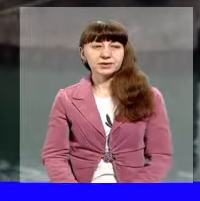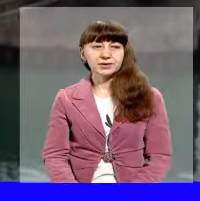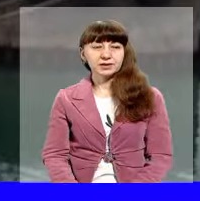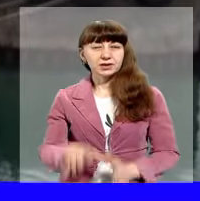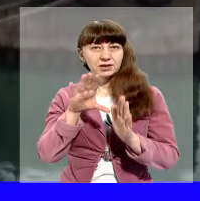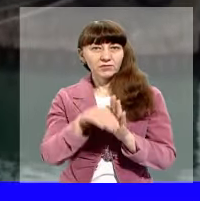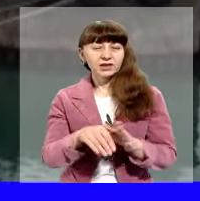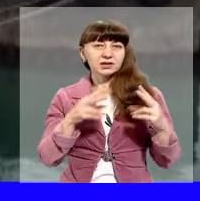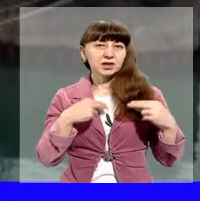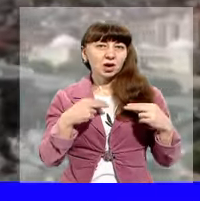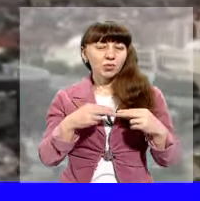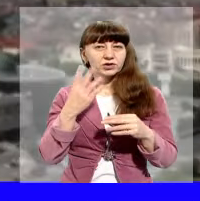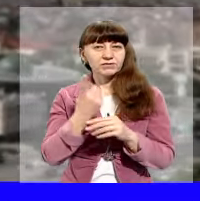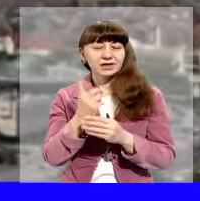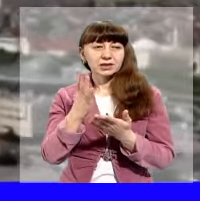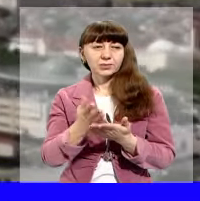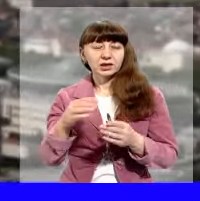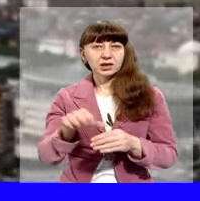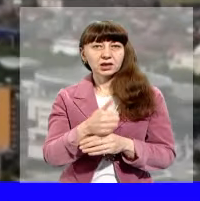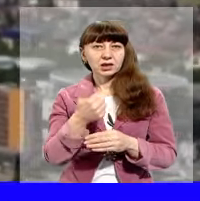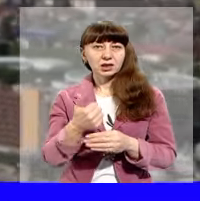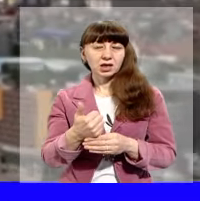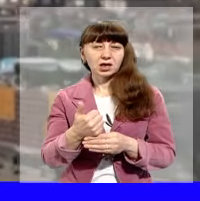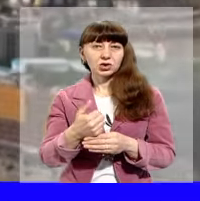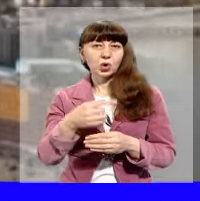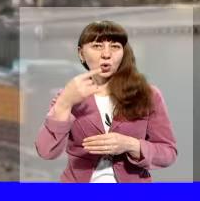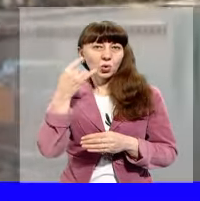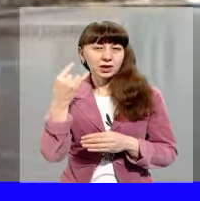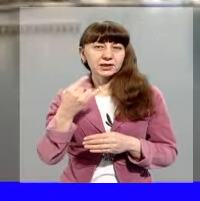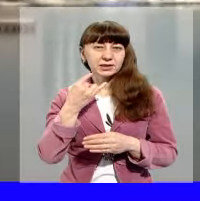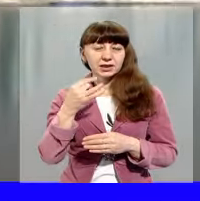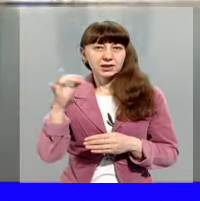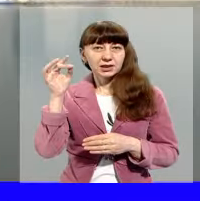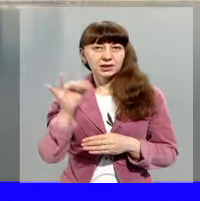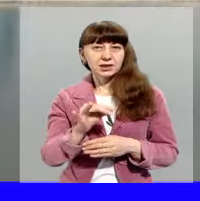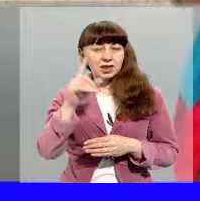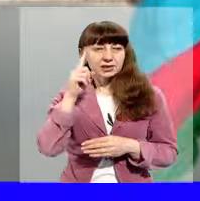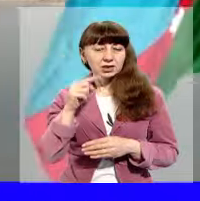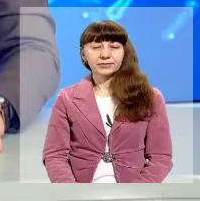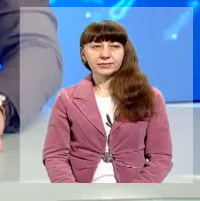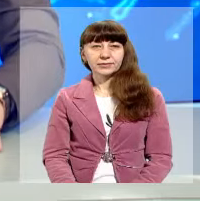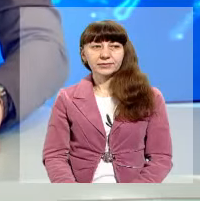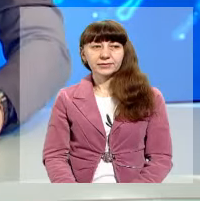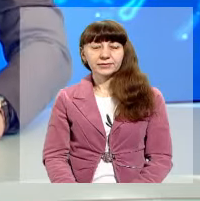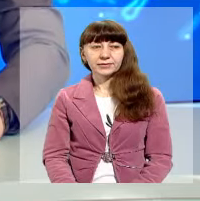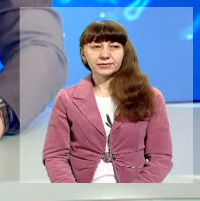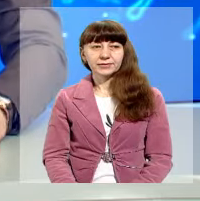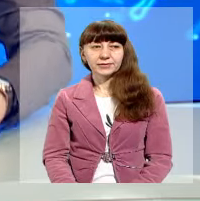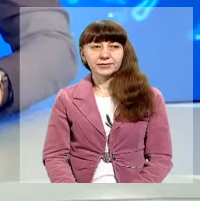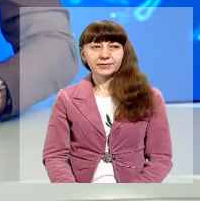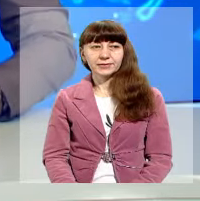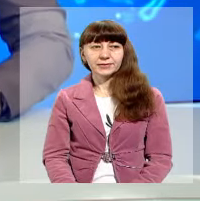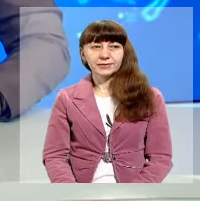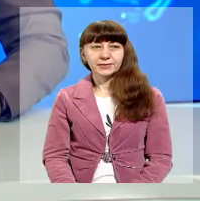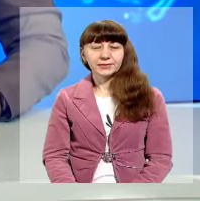пен Әзірбайжанның мақсаты ортақ. Ол стратегиялық әрі одақтас мазмұнда берік байланысты дамыту. Әзірбайжан арқылы